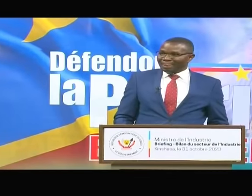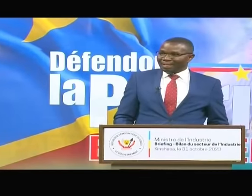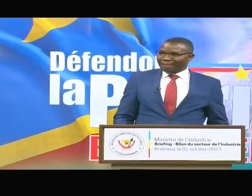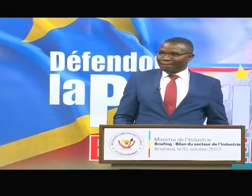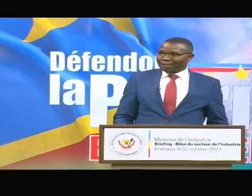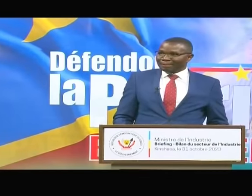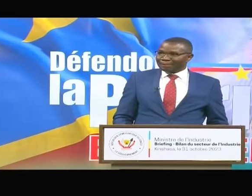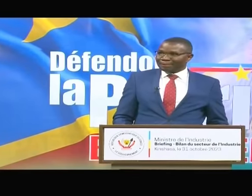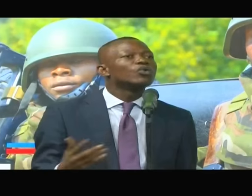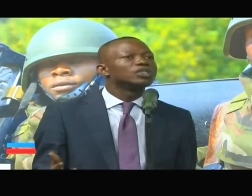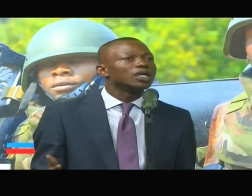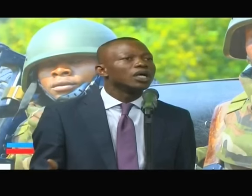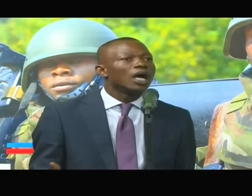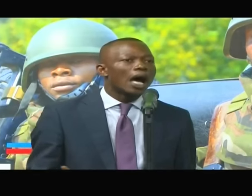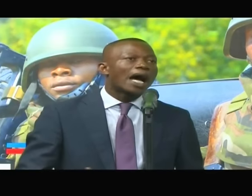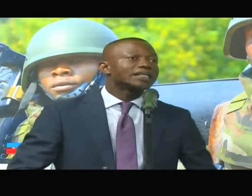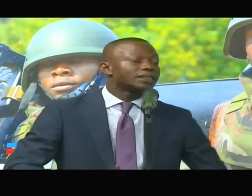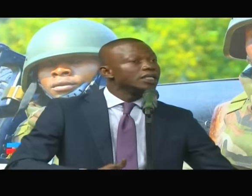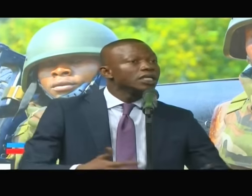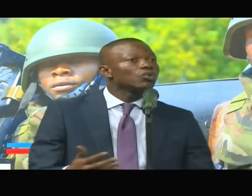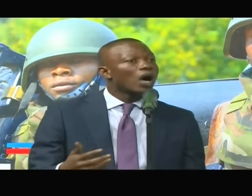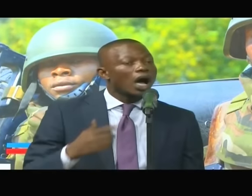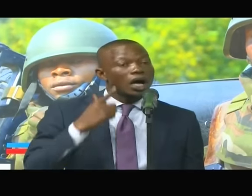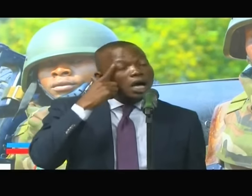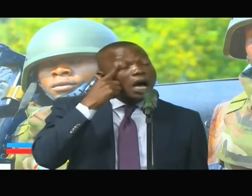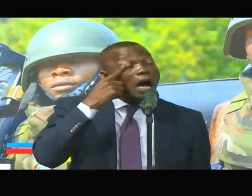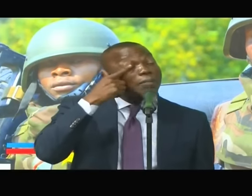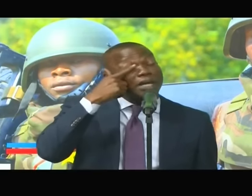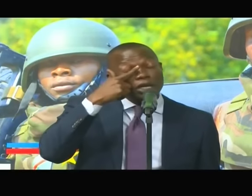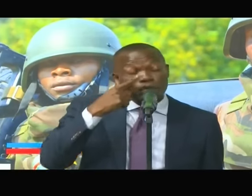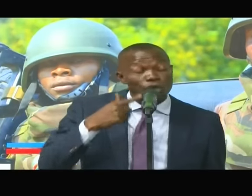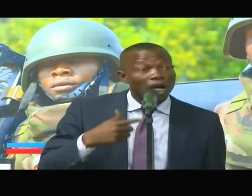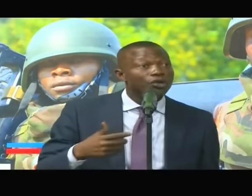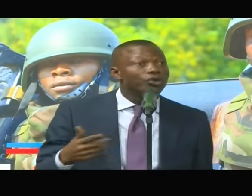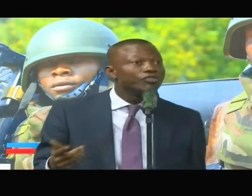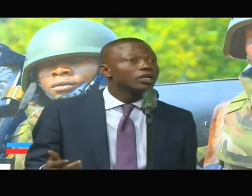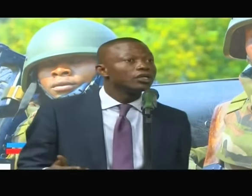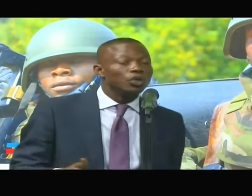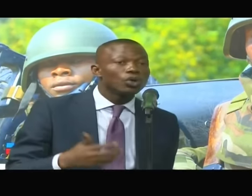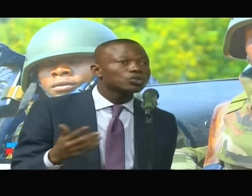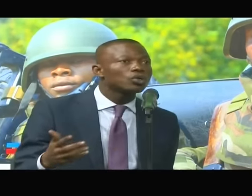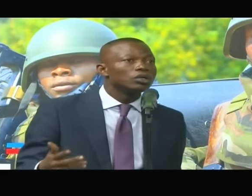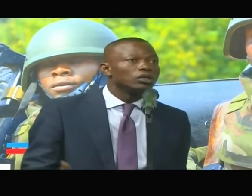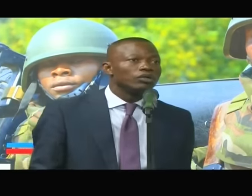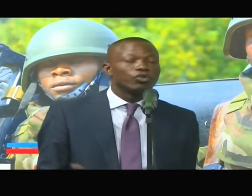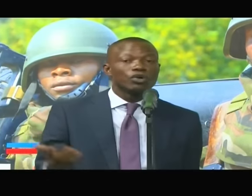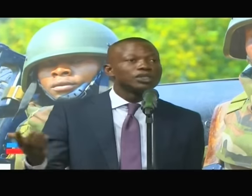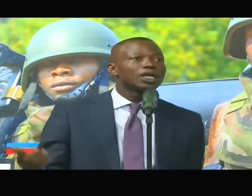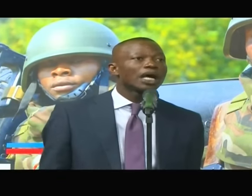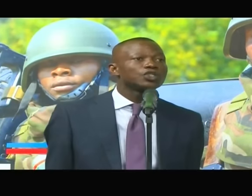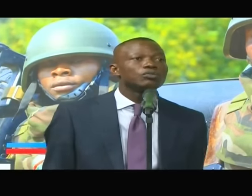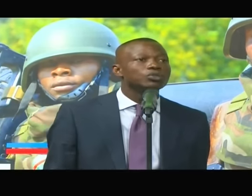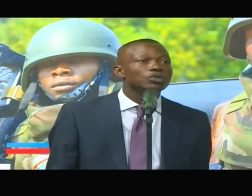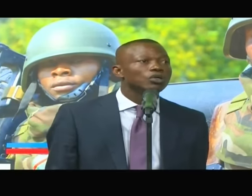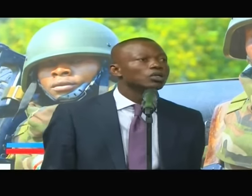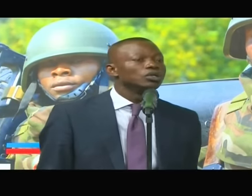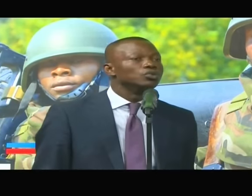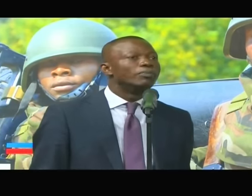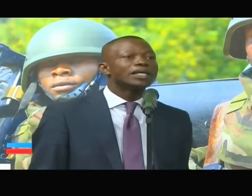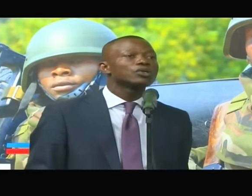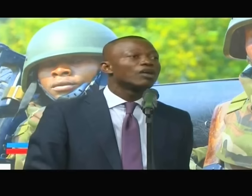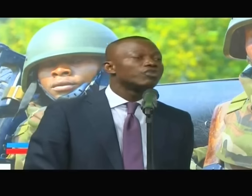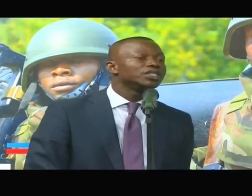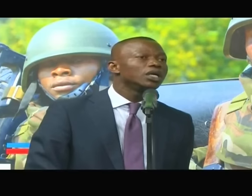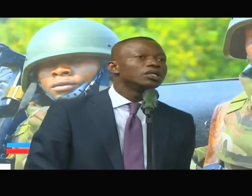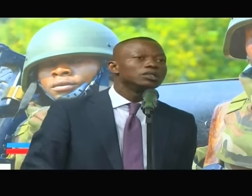que ça va nous aider, d'un côté, à assainir ou à embellir notre cadre de vie. De l'autre, vous connaissez l'axiome du